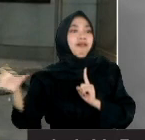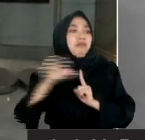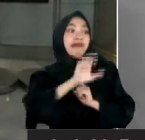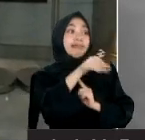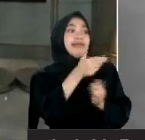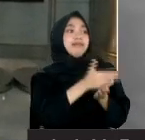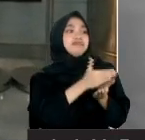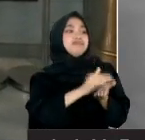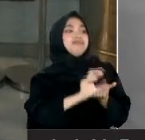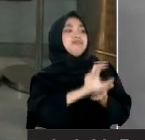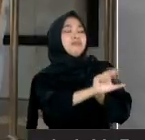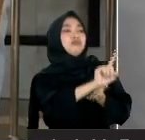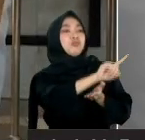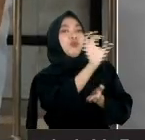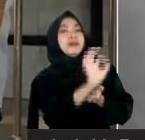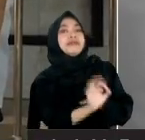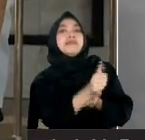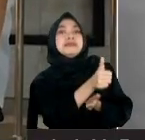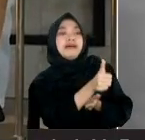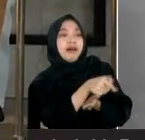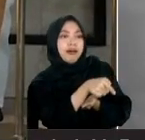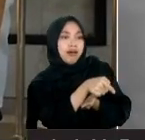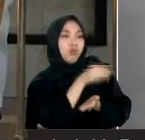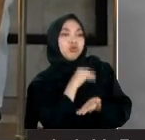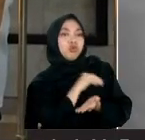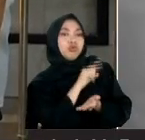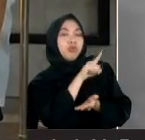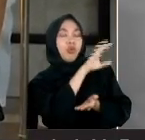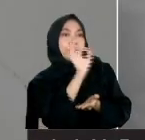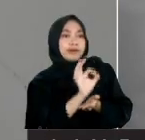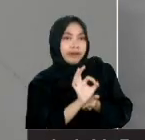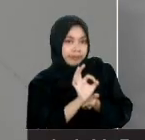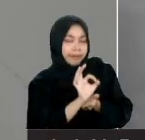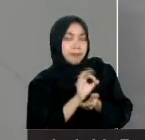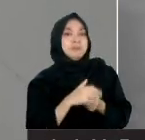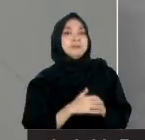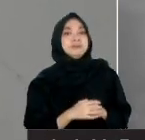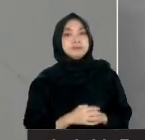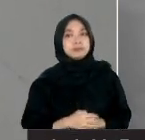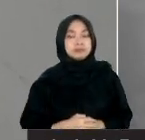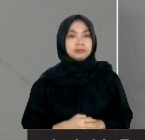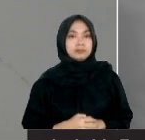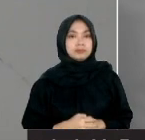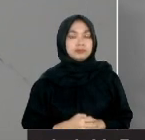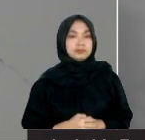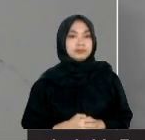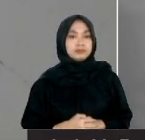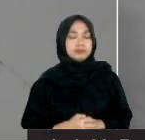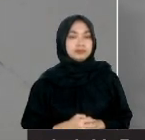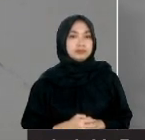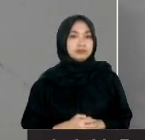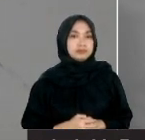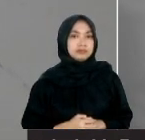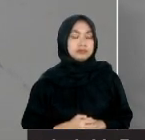bagi hasil dan pembayaran oleh pelaku terhadap pinjaman-pinjaman online yang